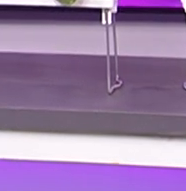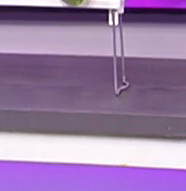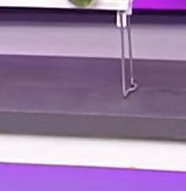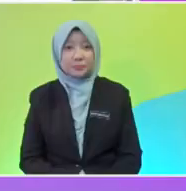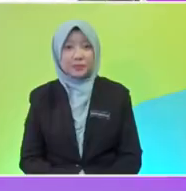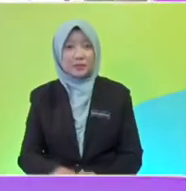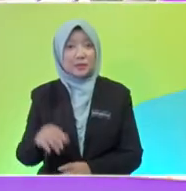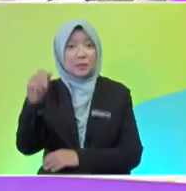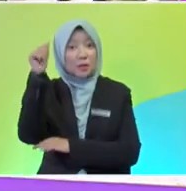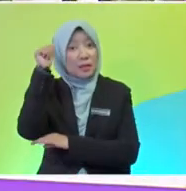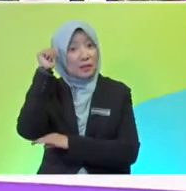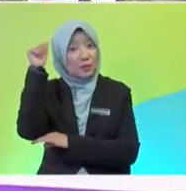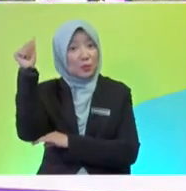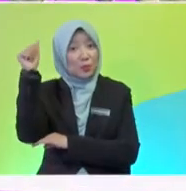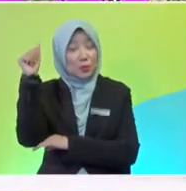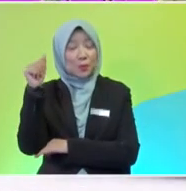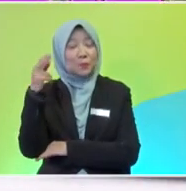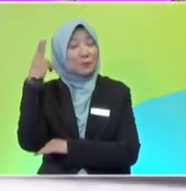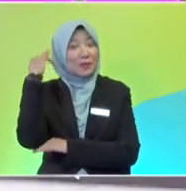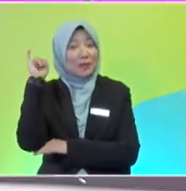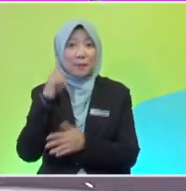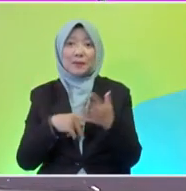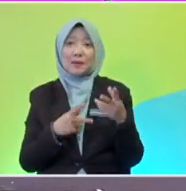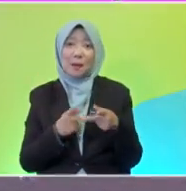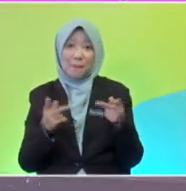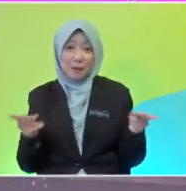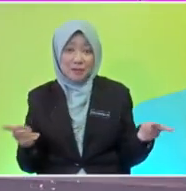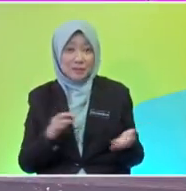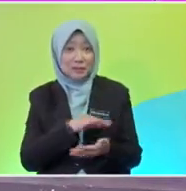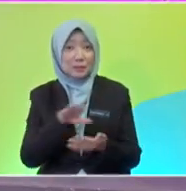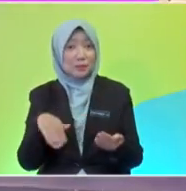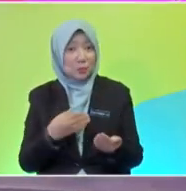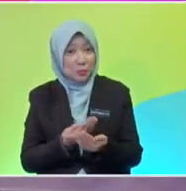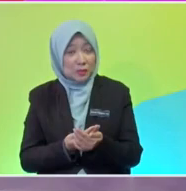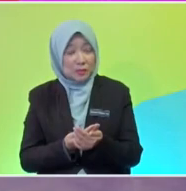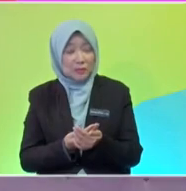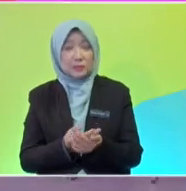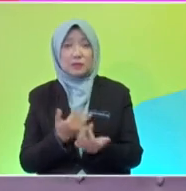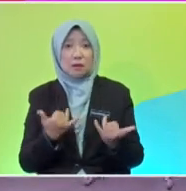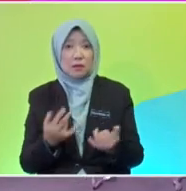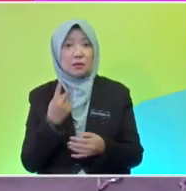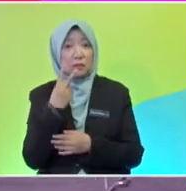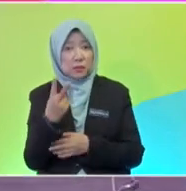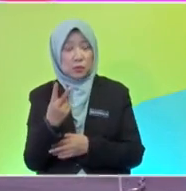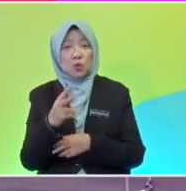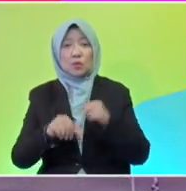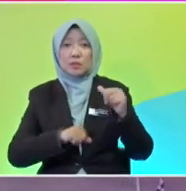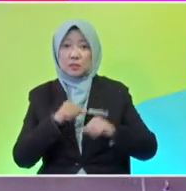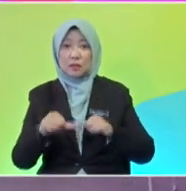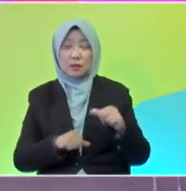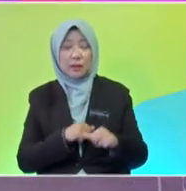Assalamualaikum Hai apa kabar semua anda sedang menonton sekolah di Didit